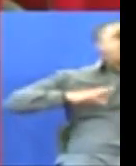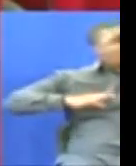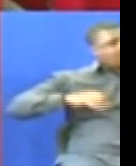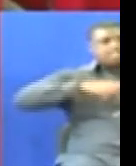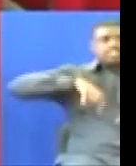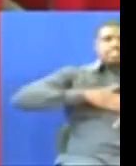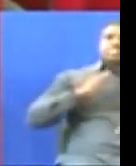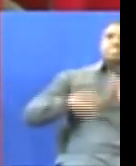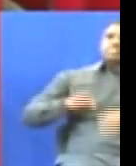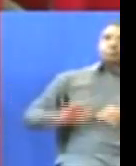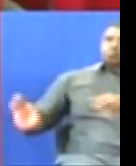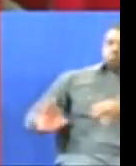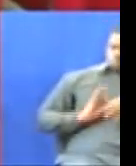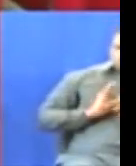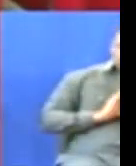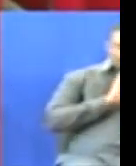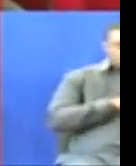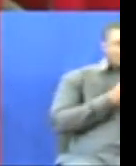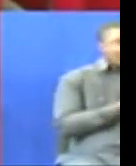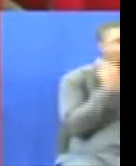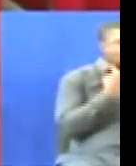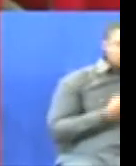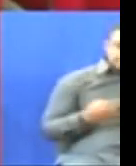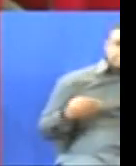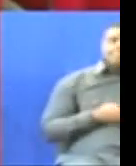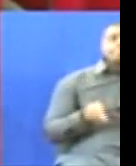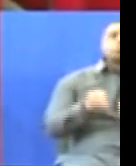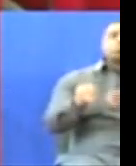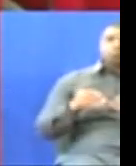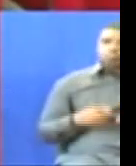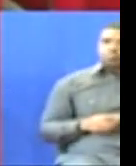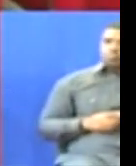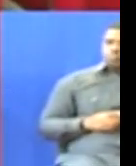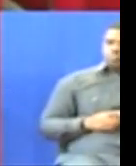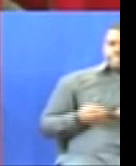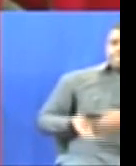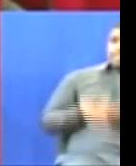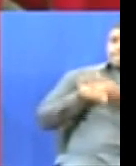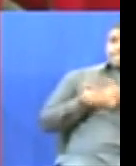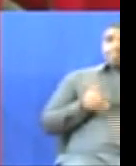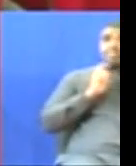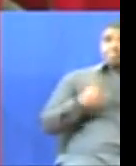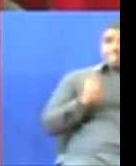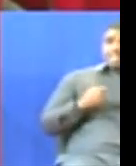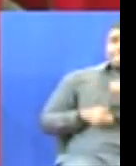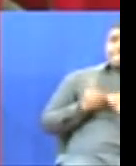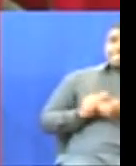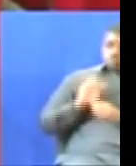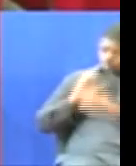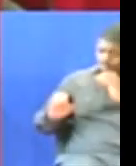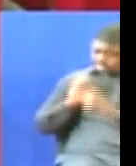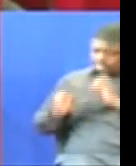tukaanza kuungwa na mkoa wa Mbeya na mkoa wa Simiyu. Mheshimiwa Naibu Spika, tunazo shida pia za mawasiliano ya